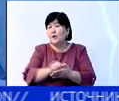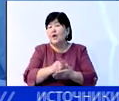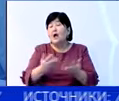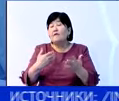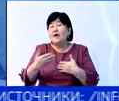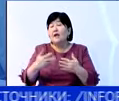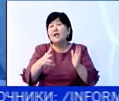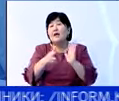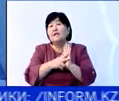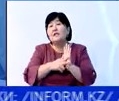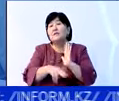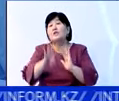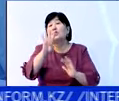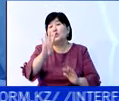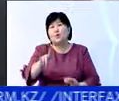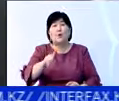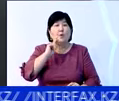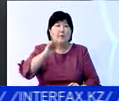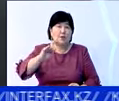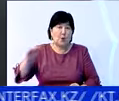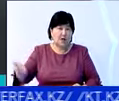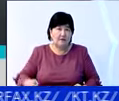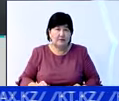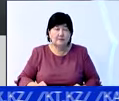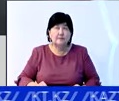отношении 84 подростков.